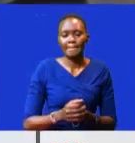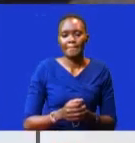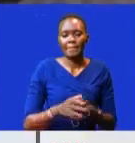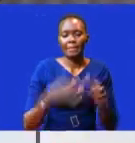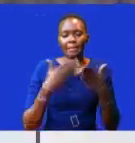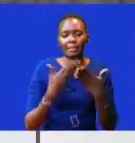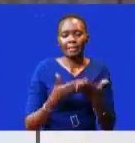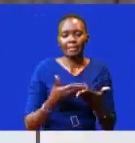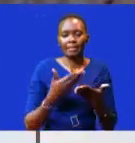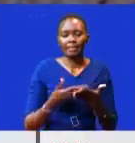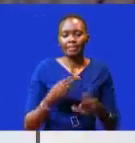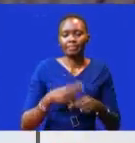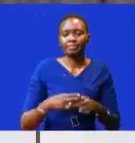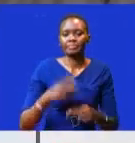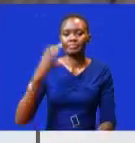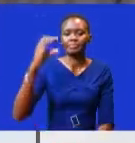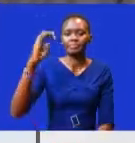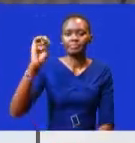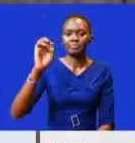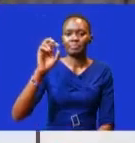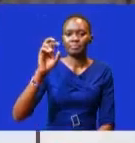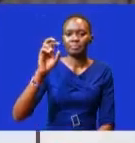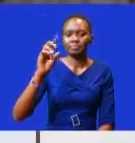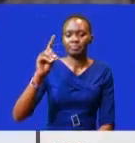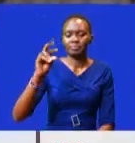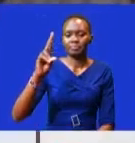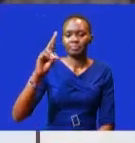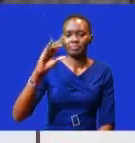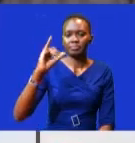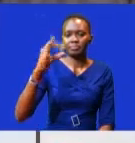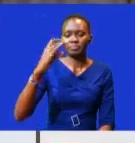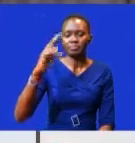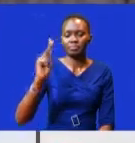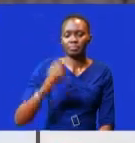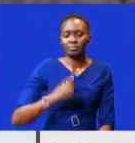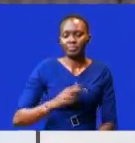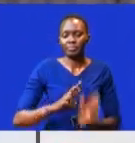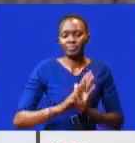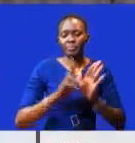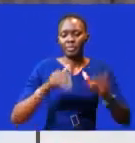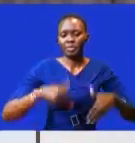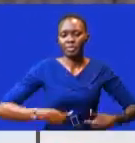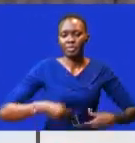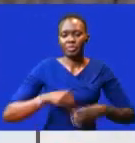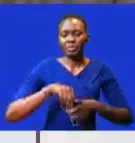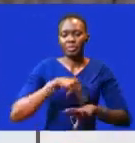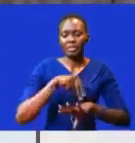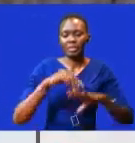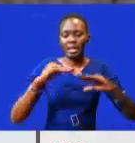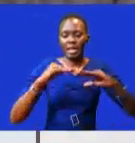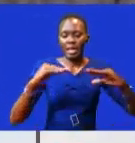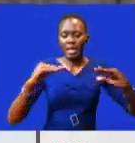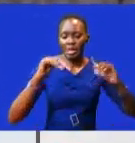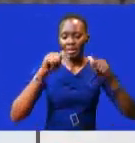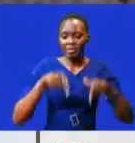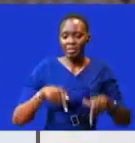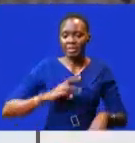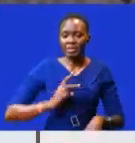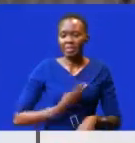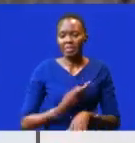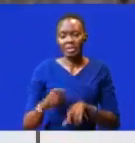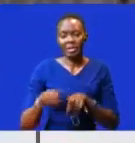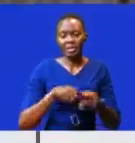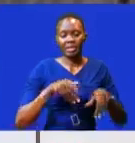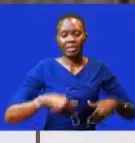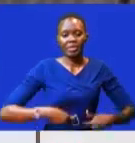Erokamano. Nyinge ilongo ni Cedric Michael Otieno, an machung na yudhe e national level. To kawuono wan ka yudhe